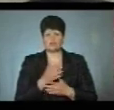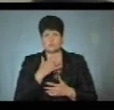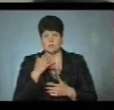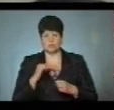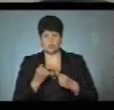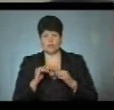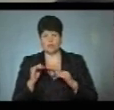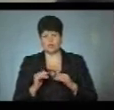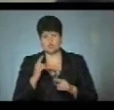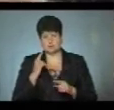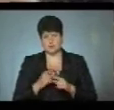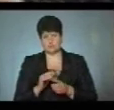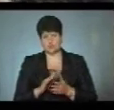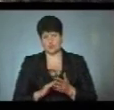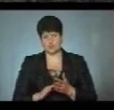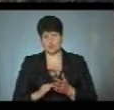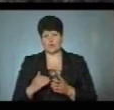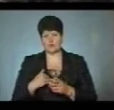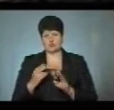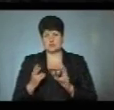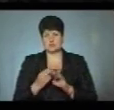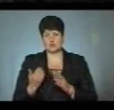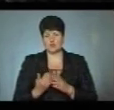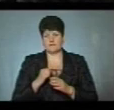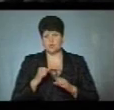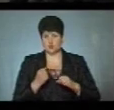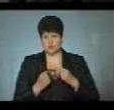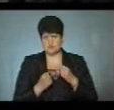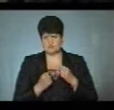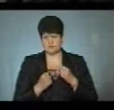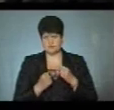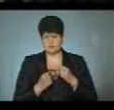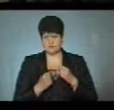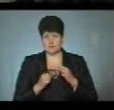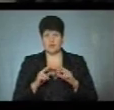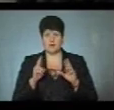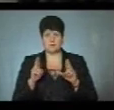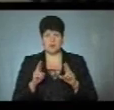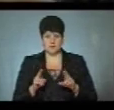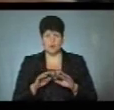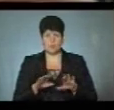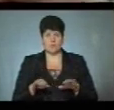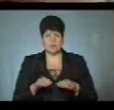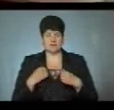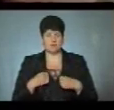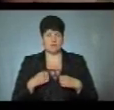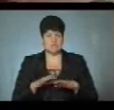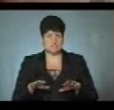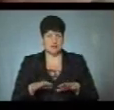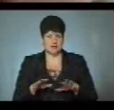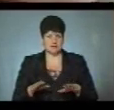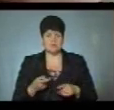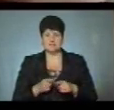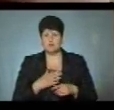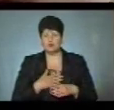брат Станіслав продовжує. Хочу зустріти нових друзів, ну, як правило, поплавати ще й в басейні. Басейн